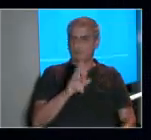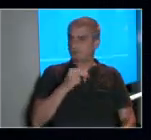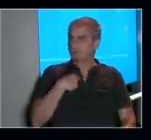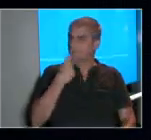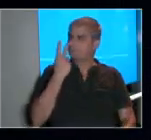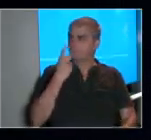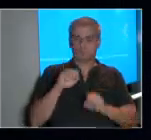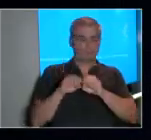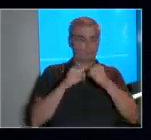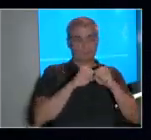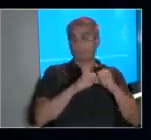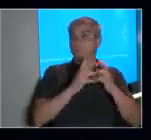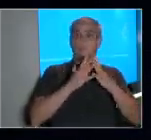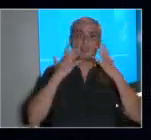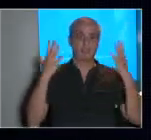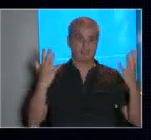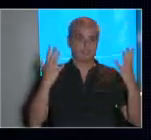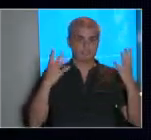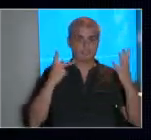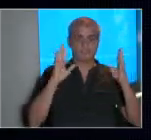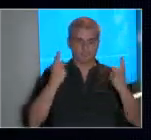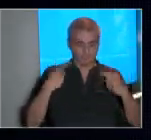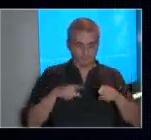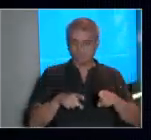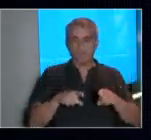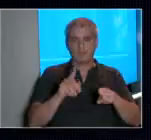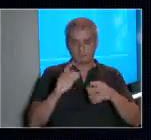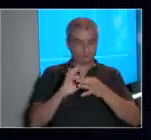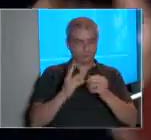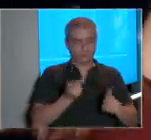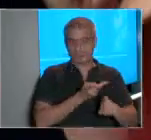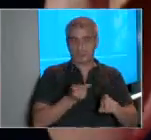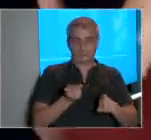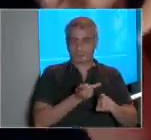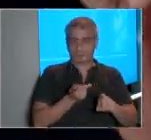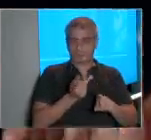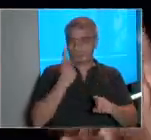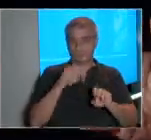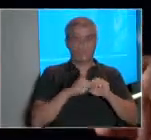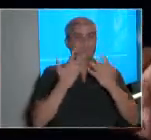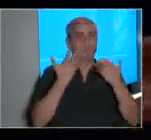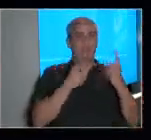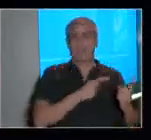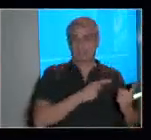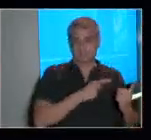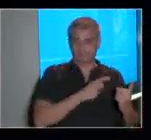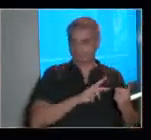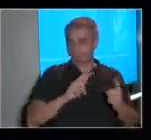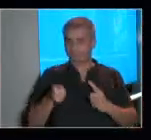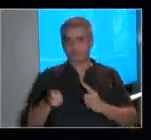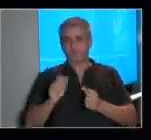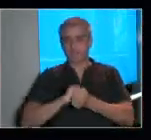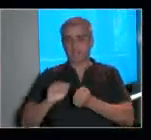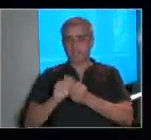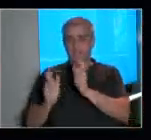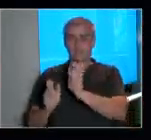לנו 2 משברים ענקיים, שהם גם מקבילים אבל גם קשורים. האחד הוא משבר האקלים, והשני הוא